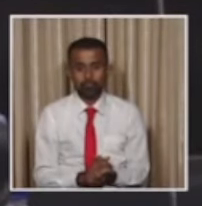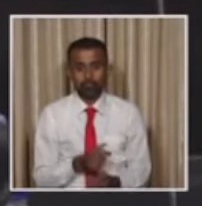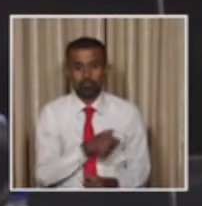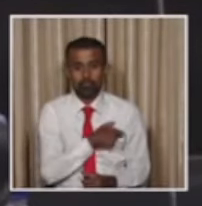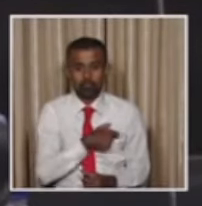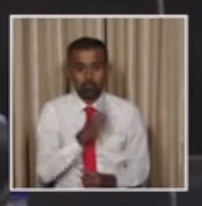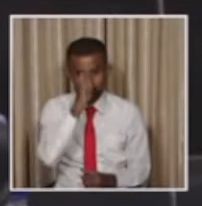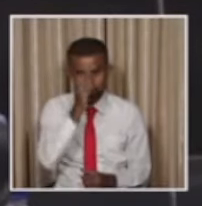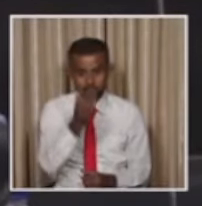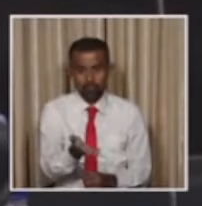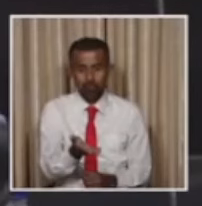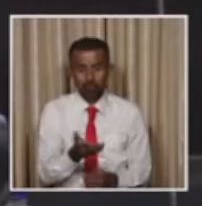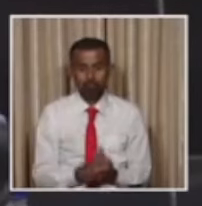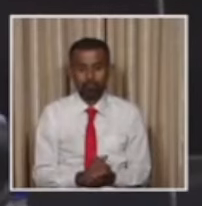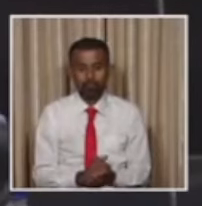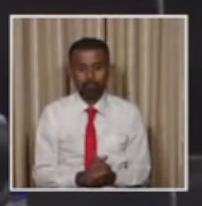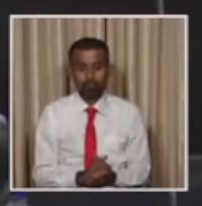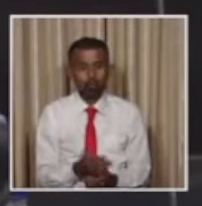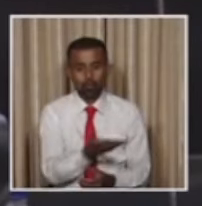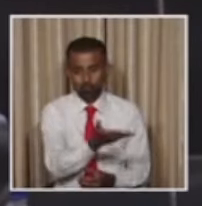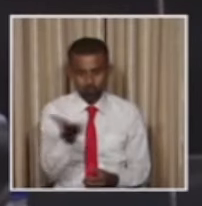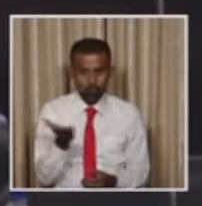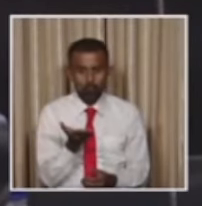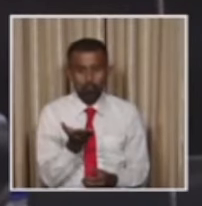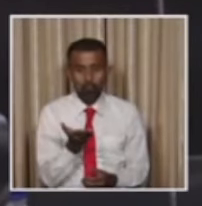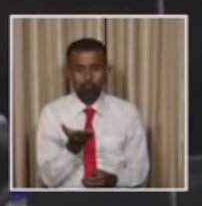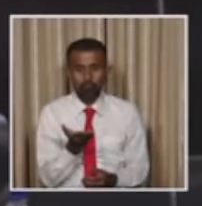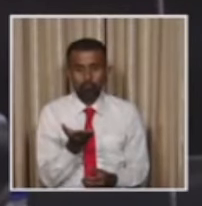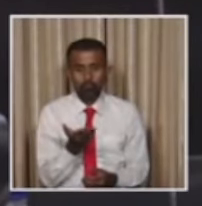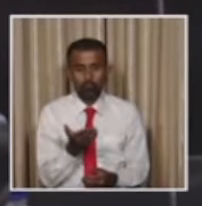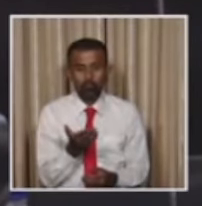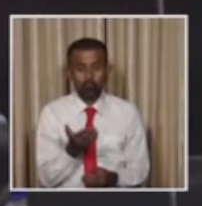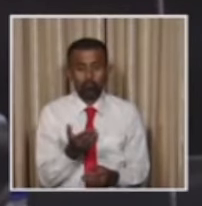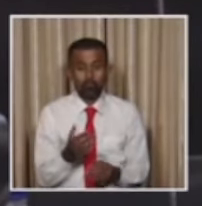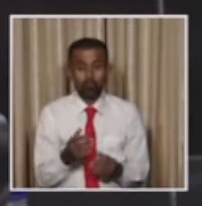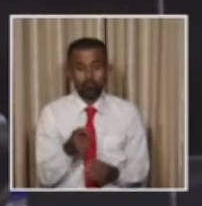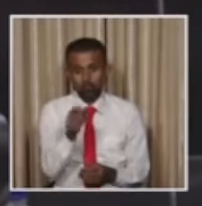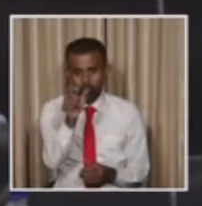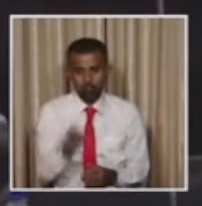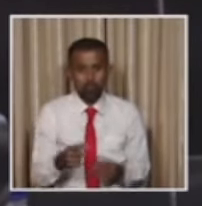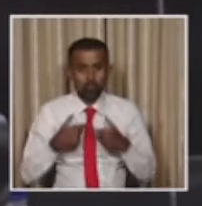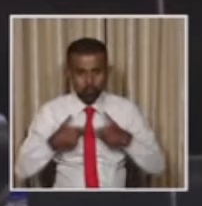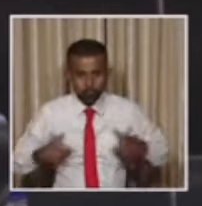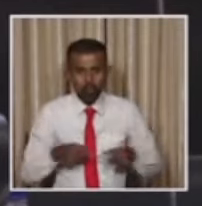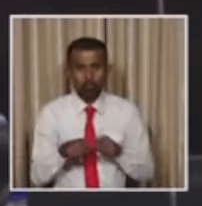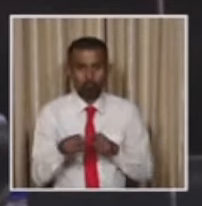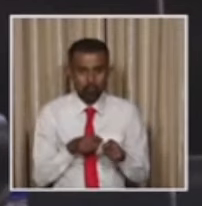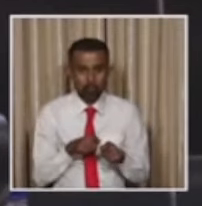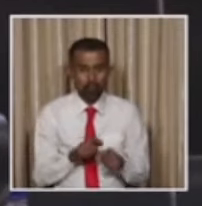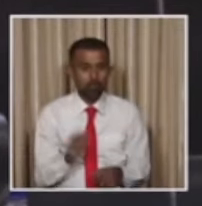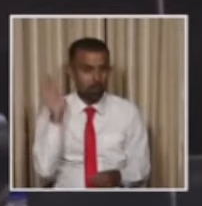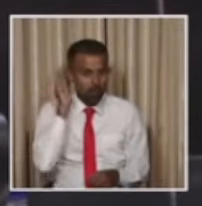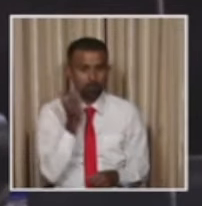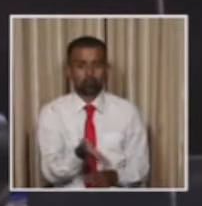සභානායකතුමා ගරු සභානායකතුමා මෙතන ඔබතුමා මේක එළියට දාන්න කලින් ඔබතුමා නීතිඥයෙක් හැටියට මේ කතාව